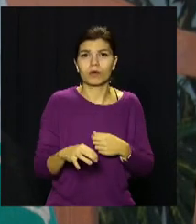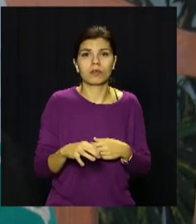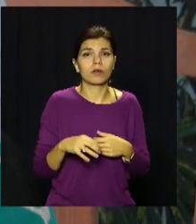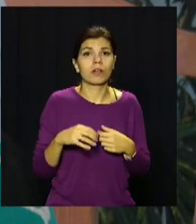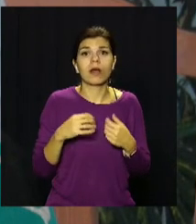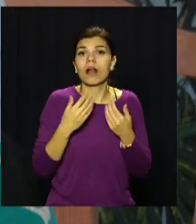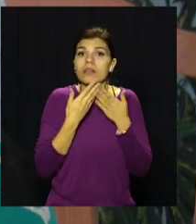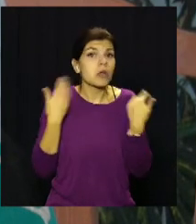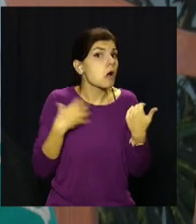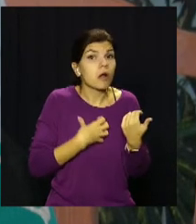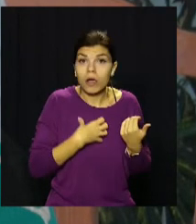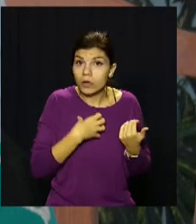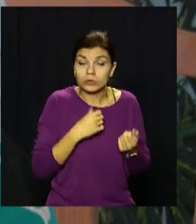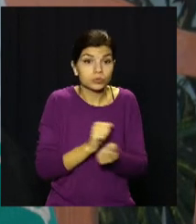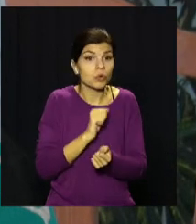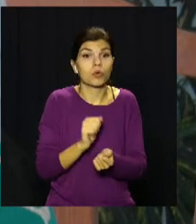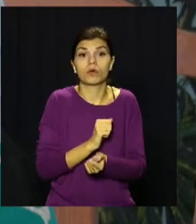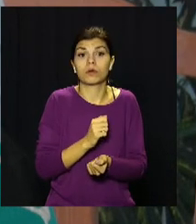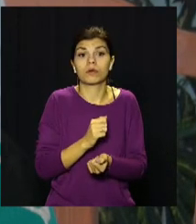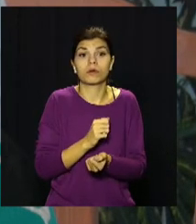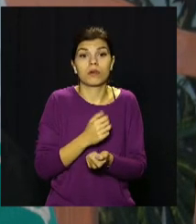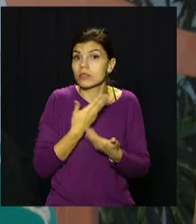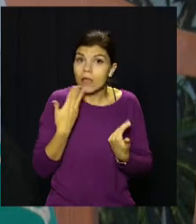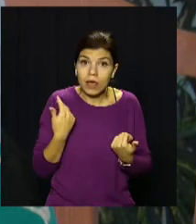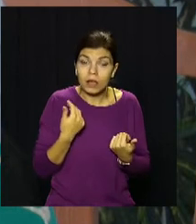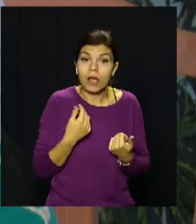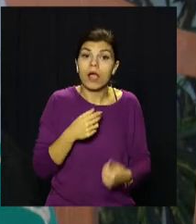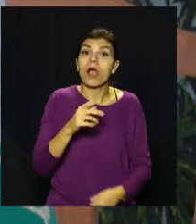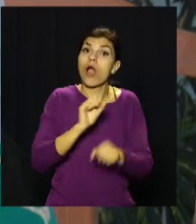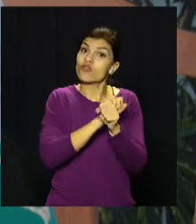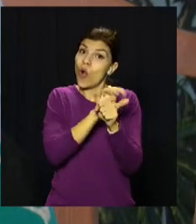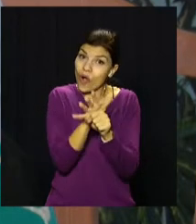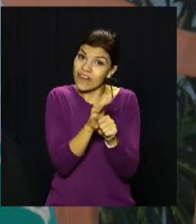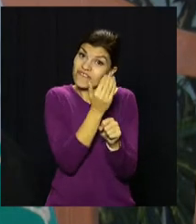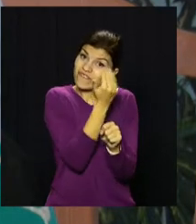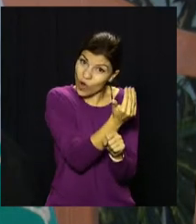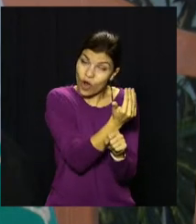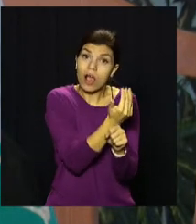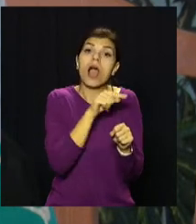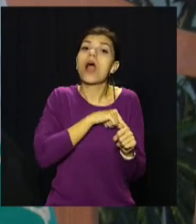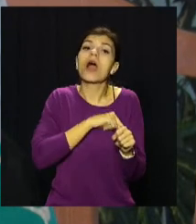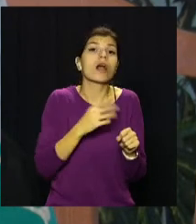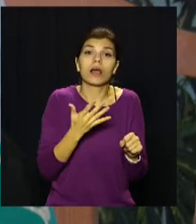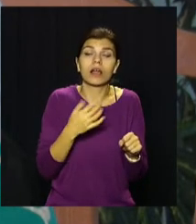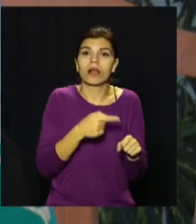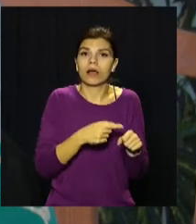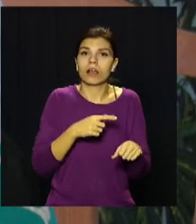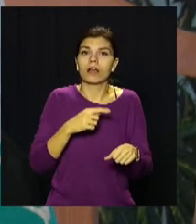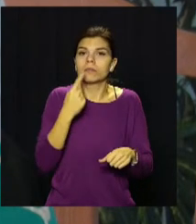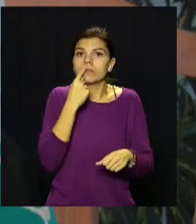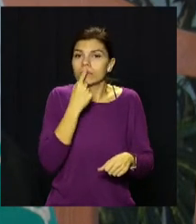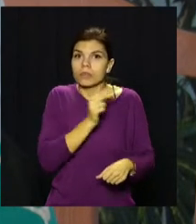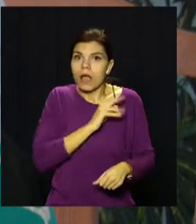Нету ні кашля сухого, нічого. При ковіді чаще всього це жалоби на відсутствие